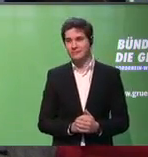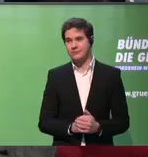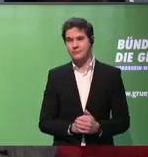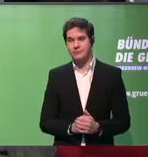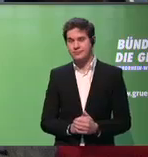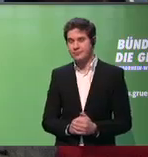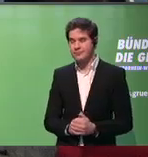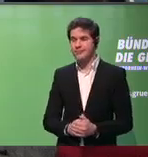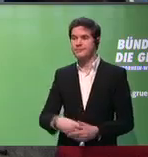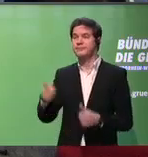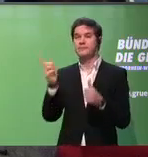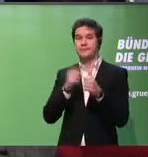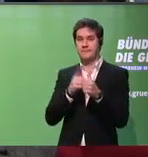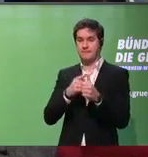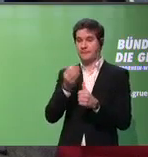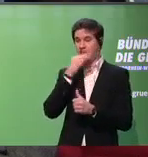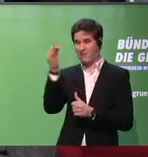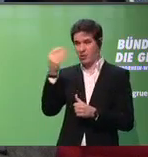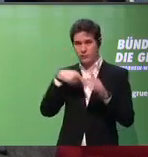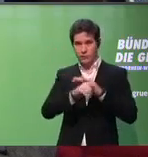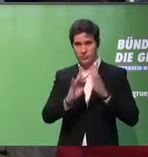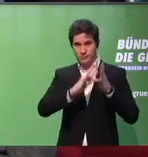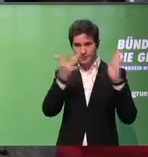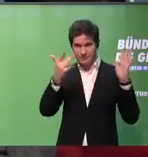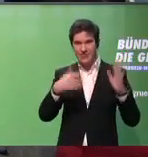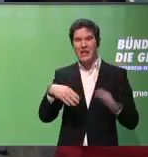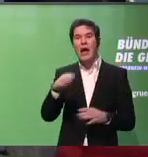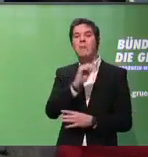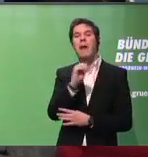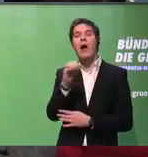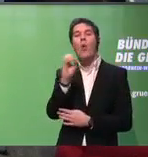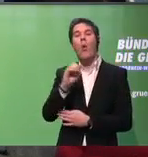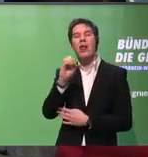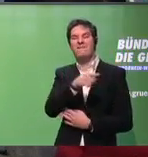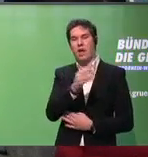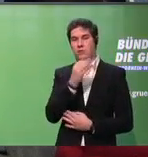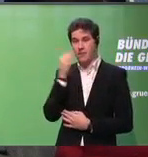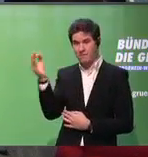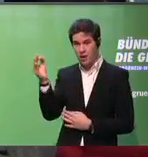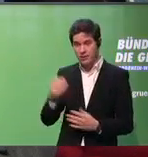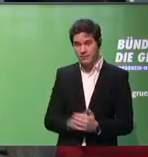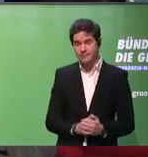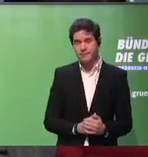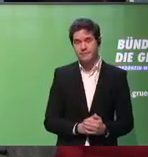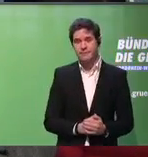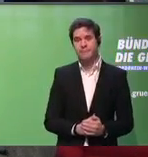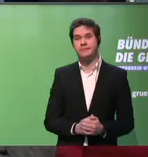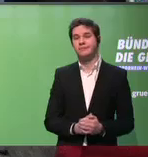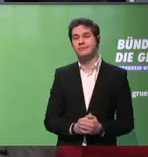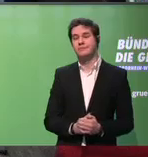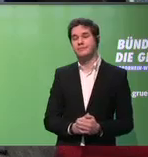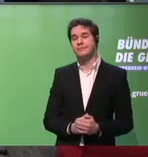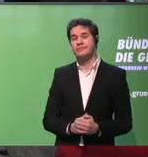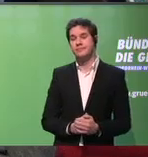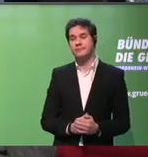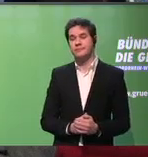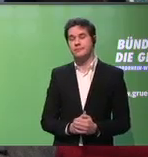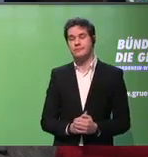Also die erste Frage, die kommt aus dem Netz und die ist von dem Mark Oliver. Der fragt, was, genau, an Rebecca.